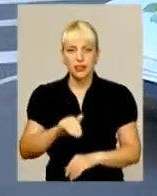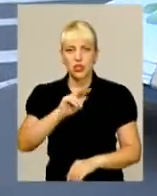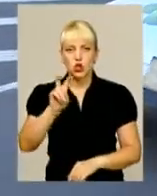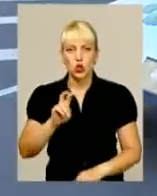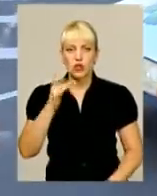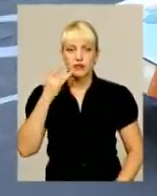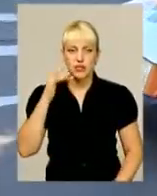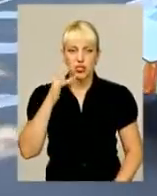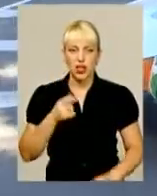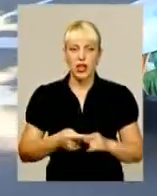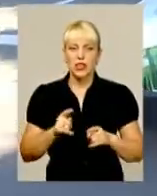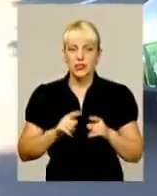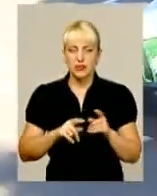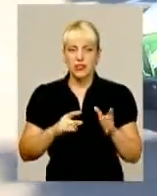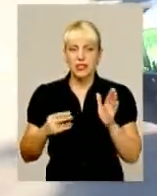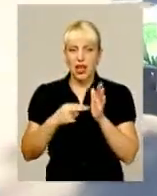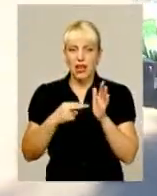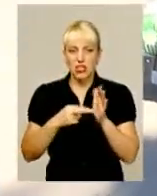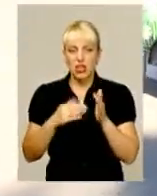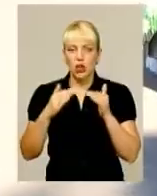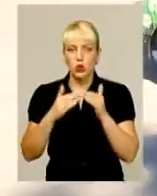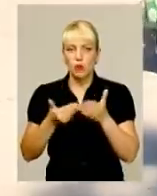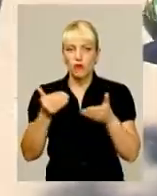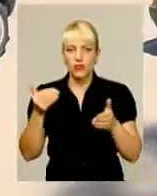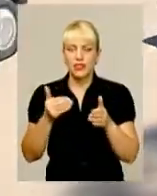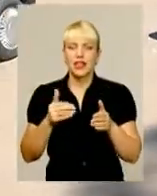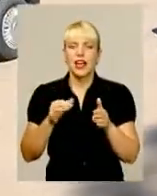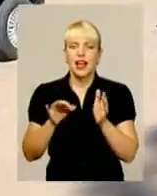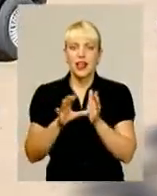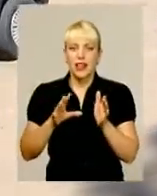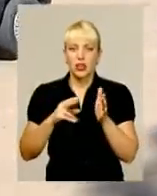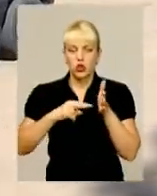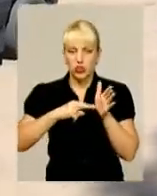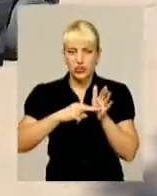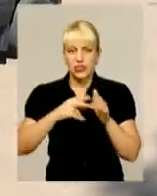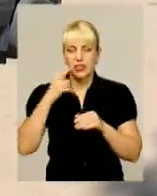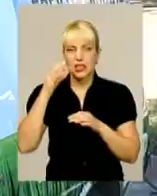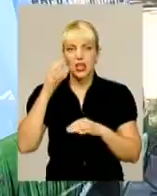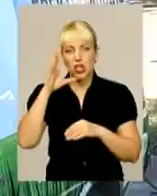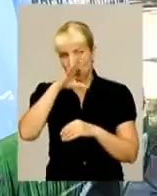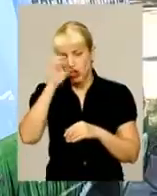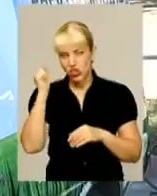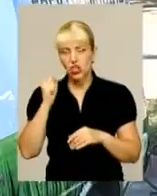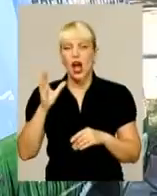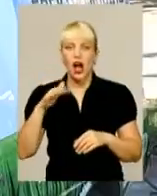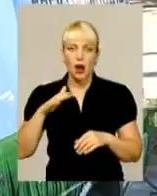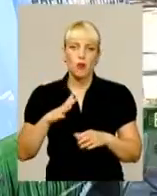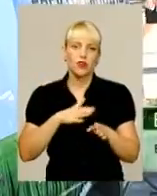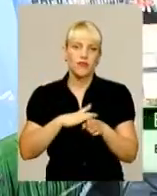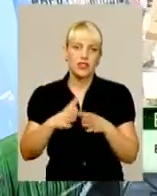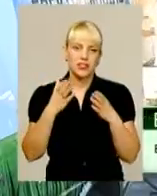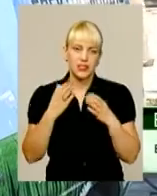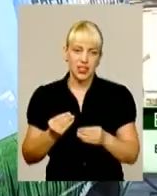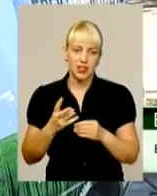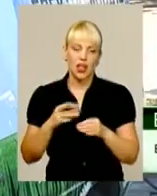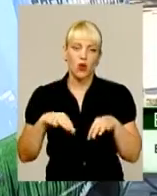США. Автомобіль заряджає вдома від звичайної розетки цілу ніч. Зате потім увесь день на колесах. Якщо 100-200 доларів на пальне я